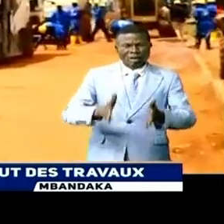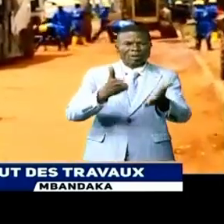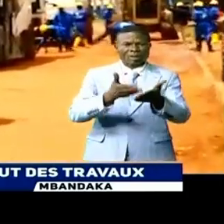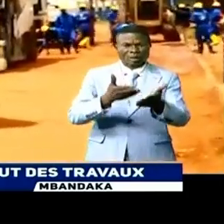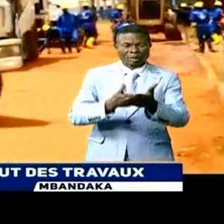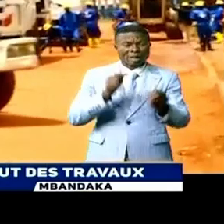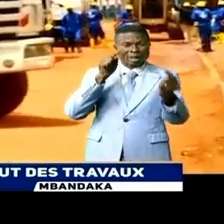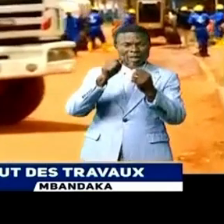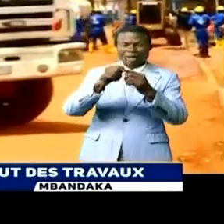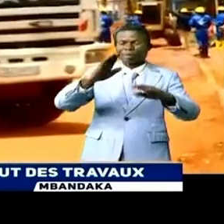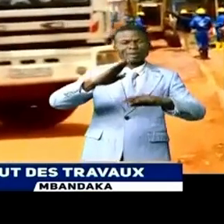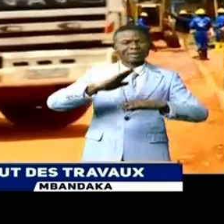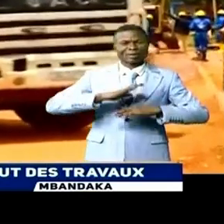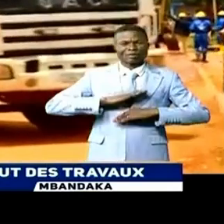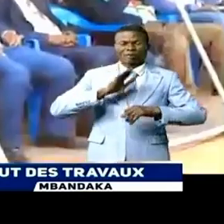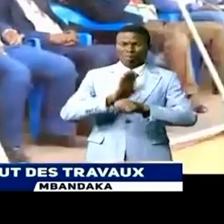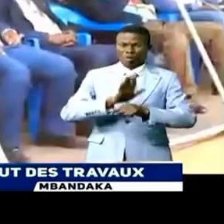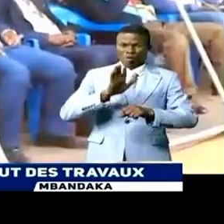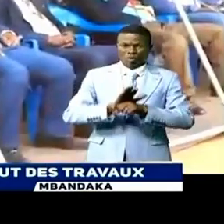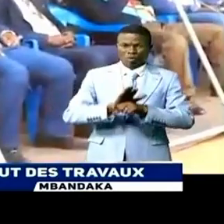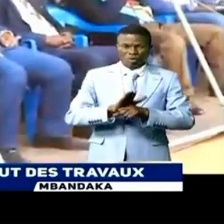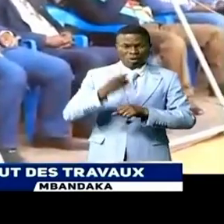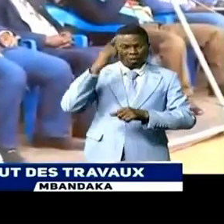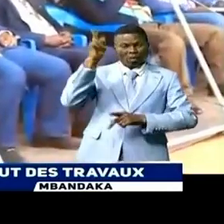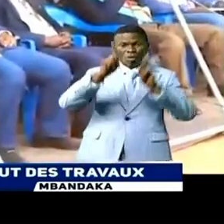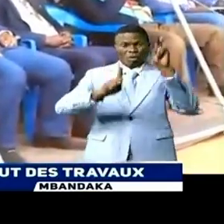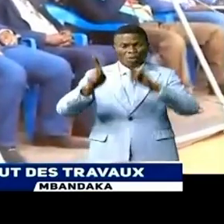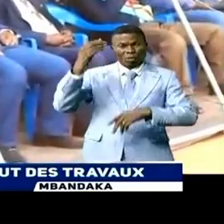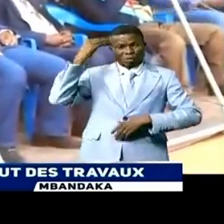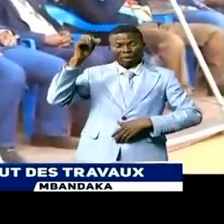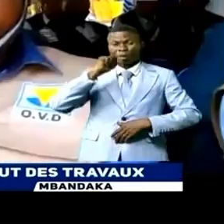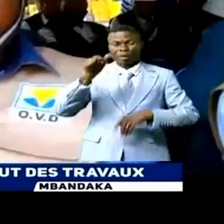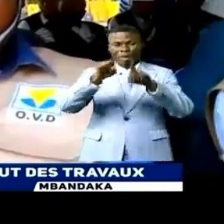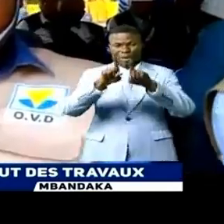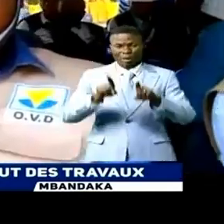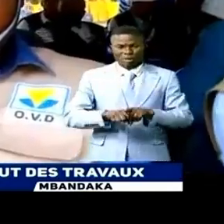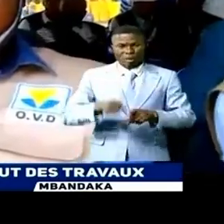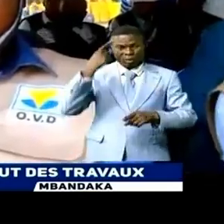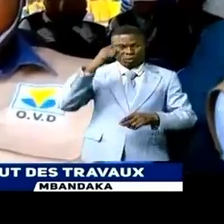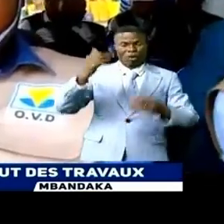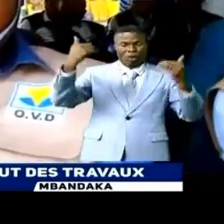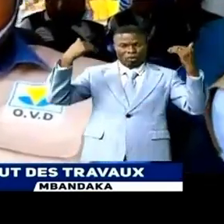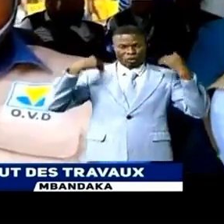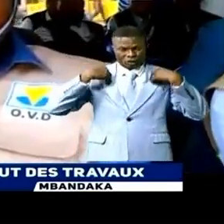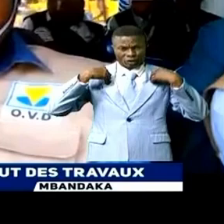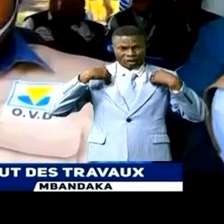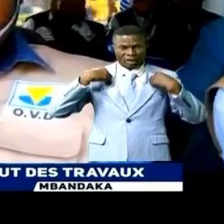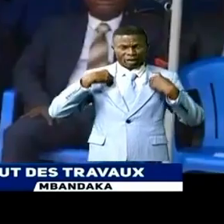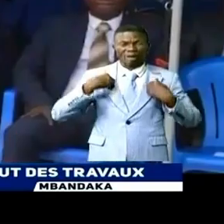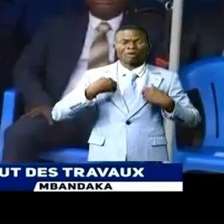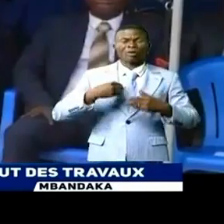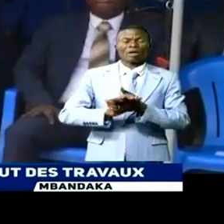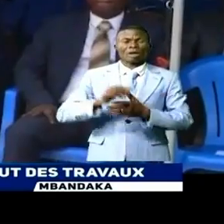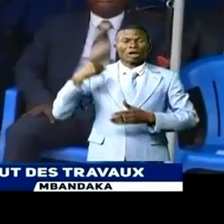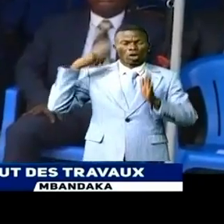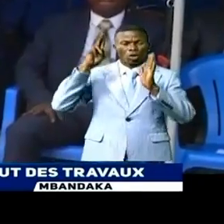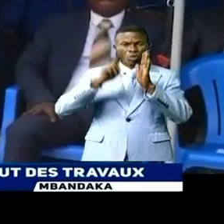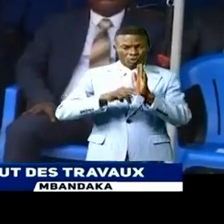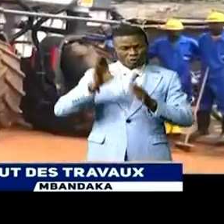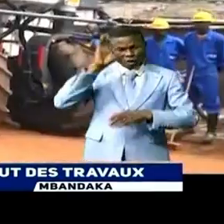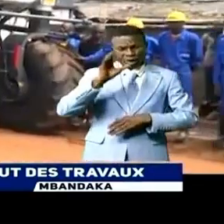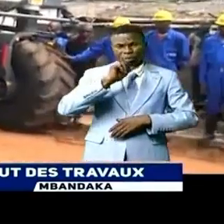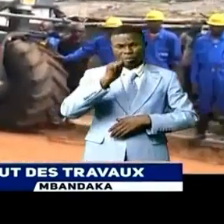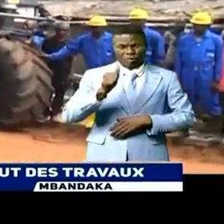un motif de satisfaction non seulement de la population locale mais également des chefs de l'exécutif provincial qu'il n'a pas cherché mieux